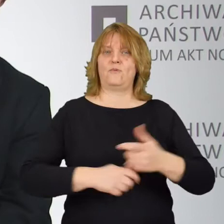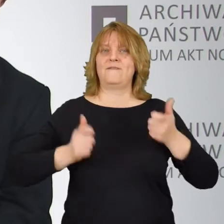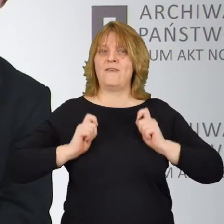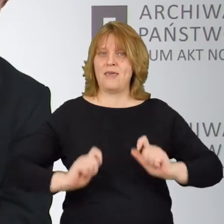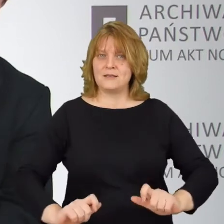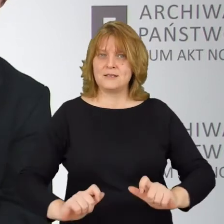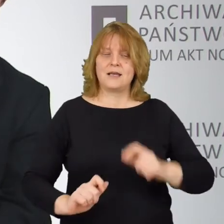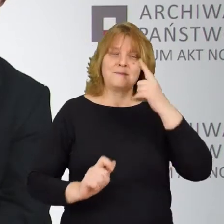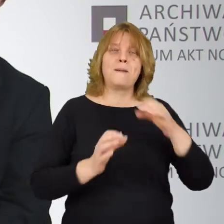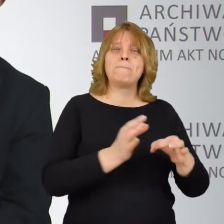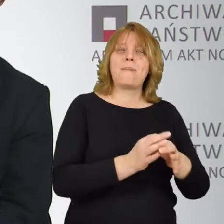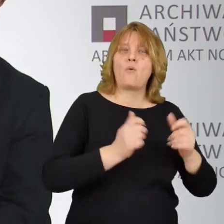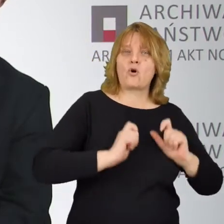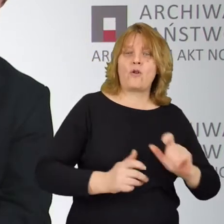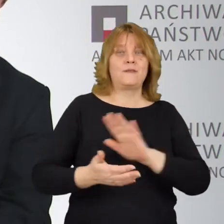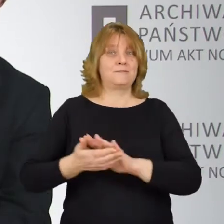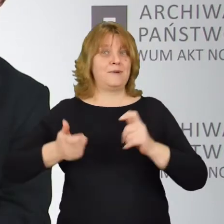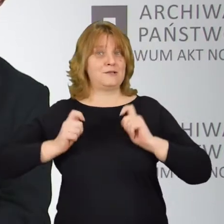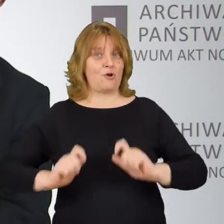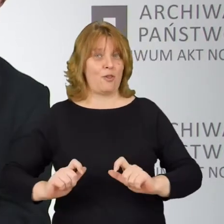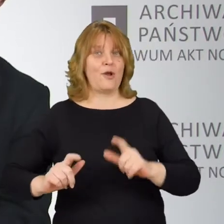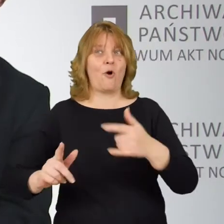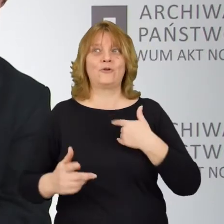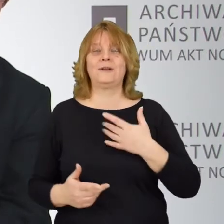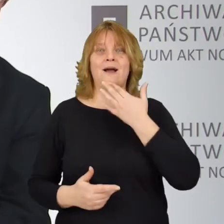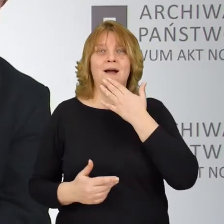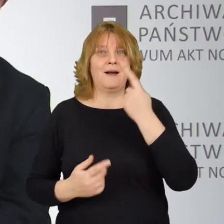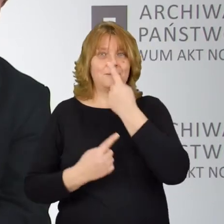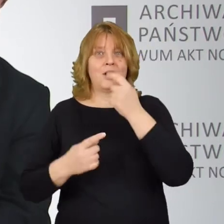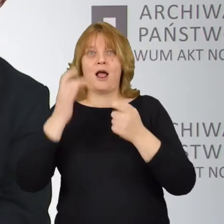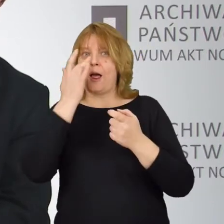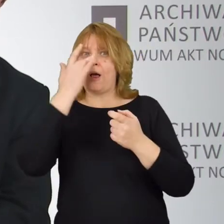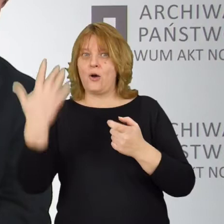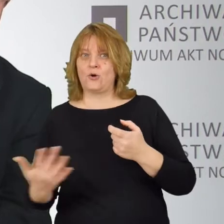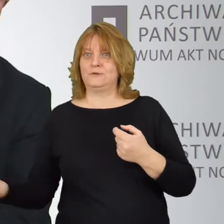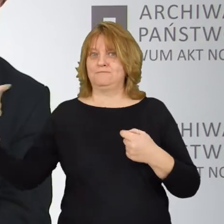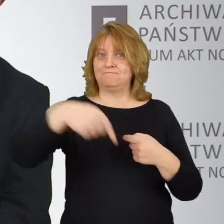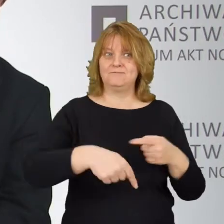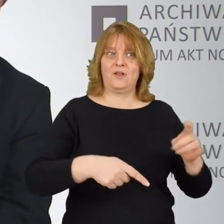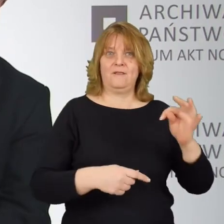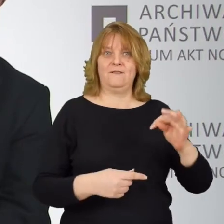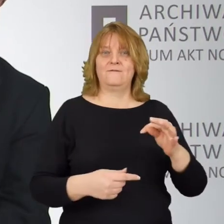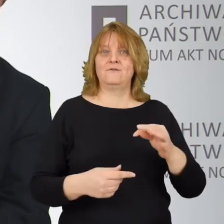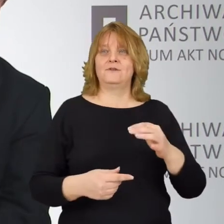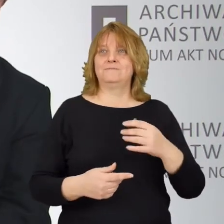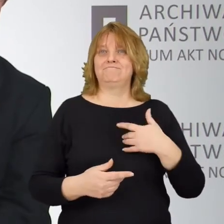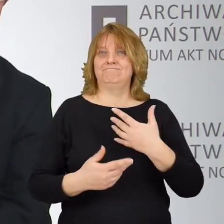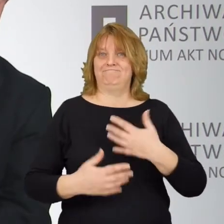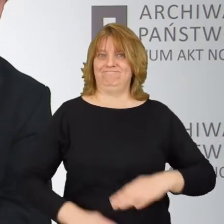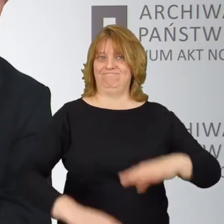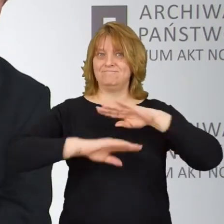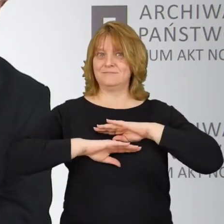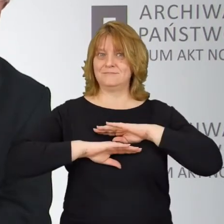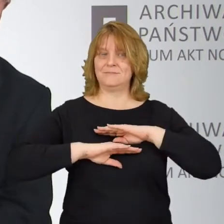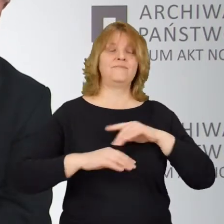wiejskiej, małorolnych i bezrolnych, która spodziewała się dużo po wejściu bolszewików, zmiany swojego statusu.